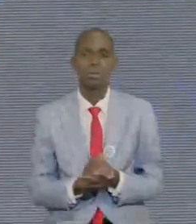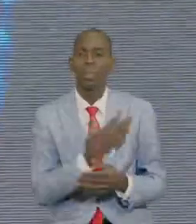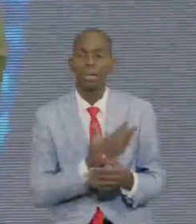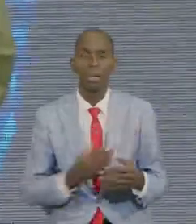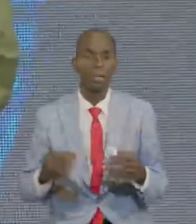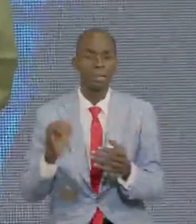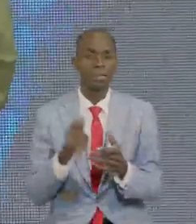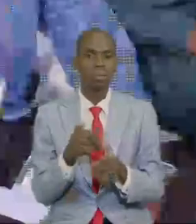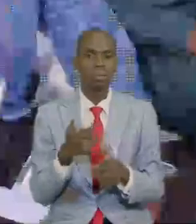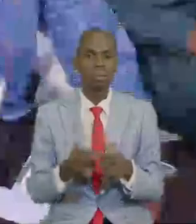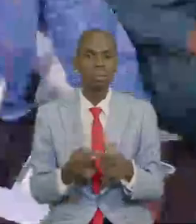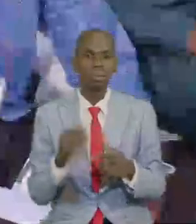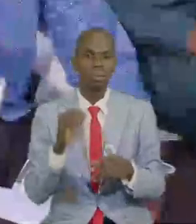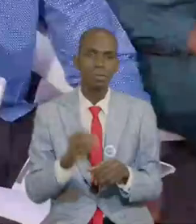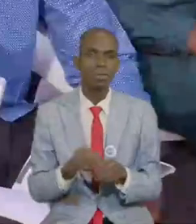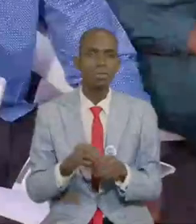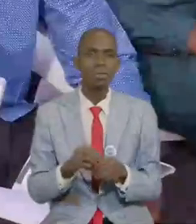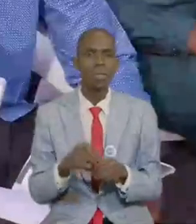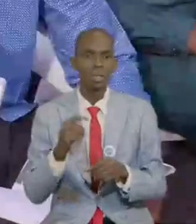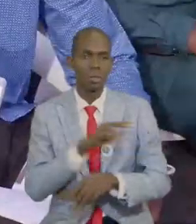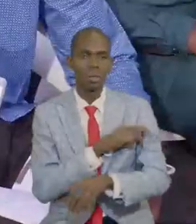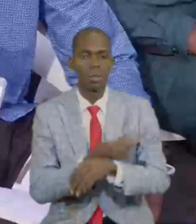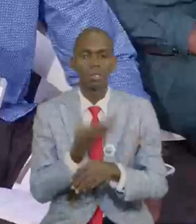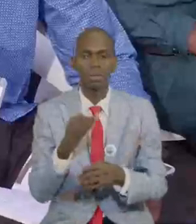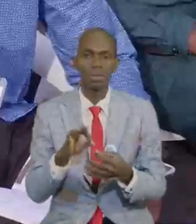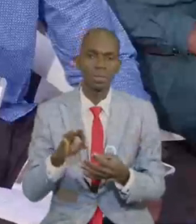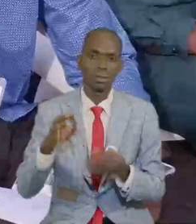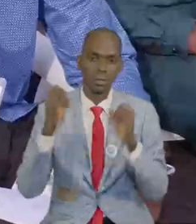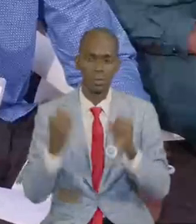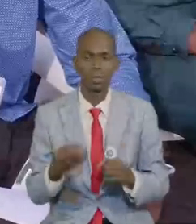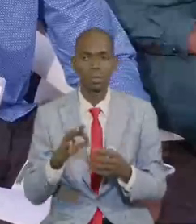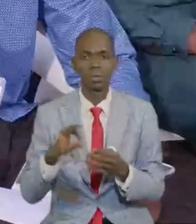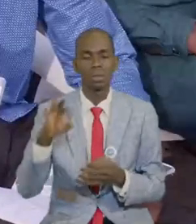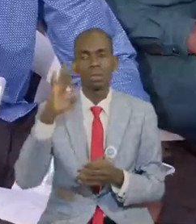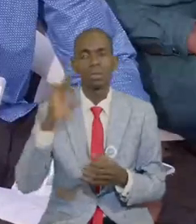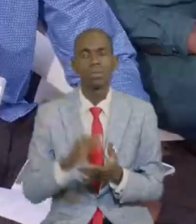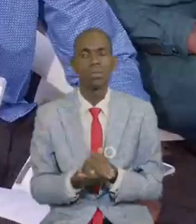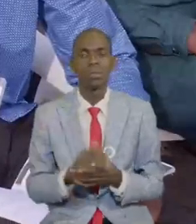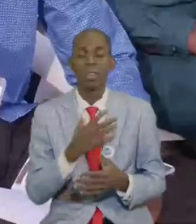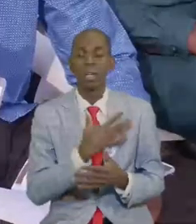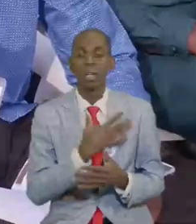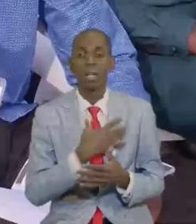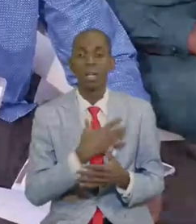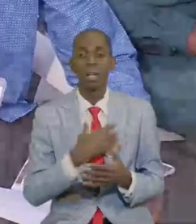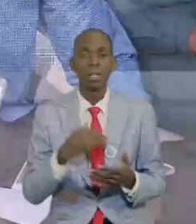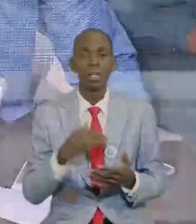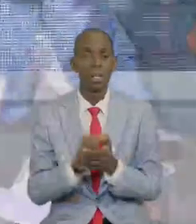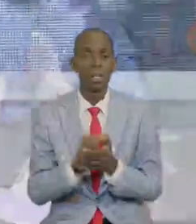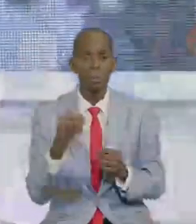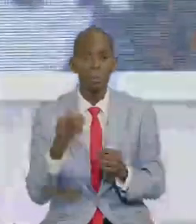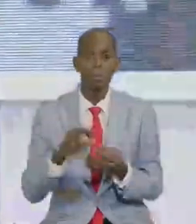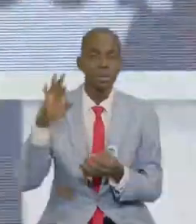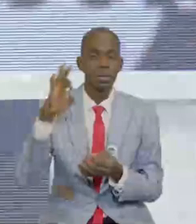the might of the strength of the Spirit. Et de la force et de la puissance de l'Esprit. And that power of the Spirit is